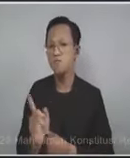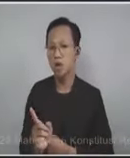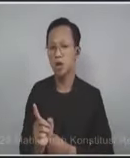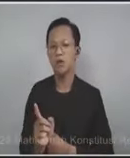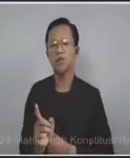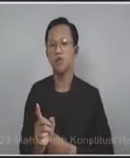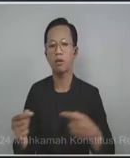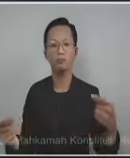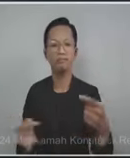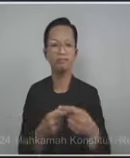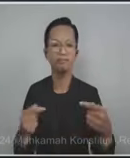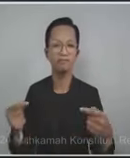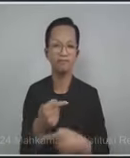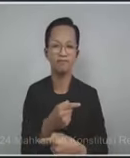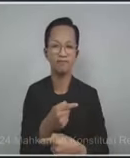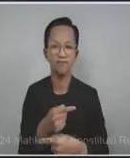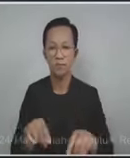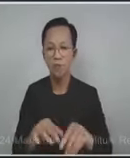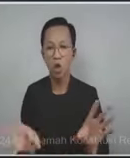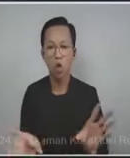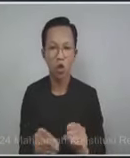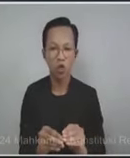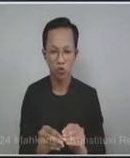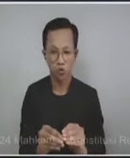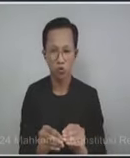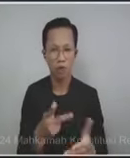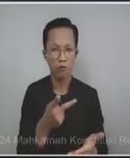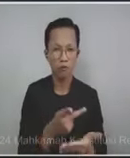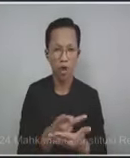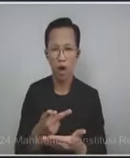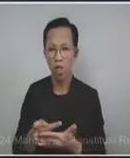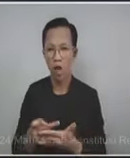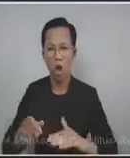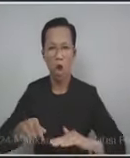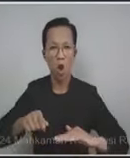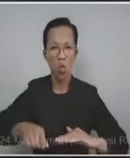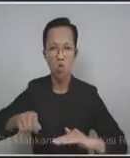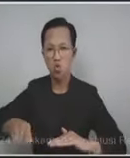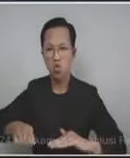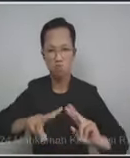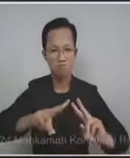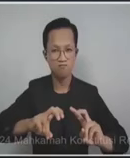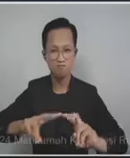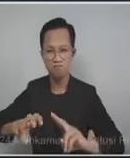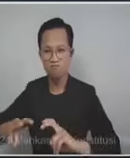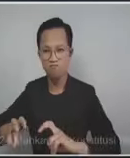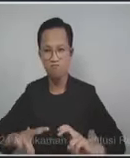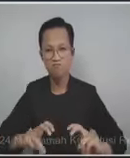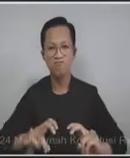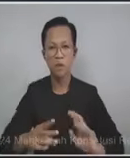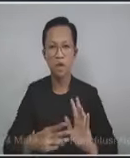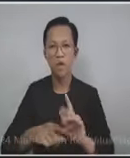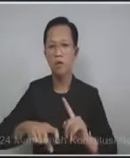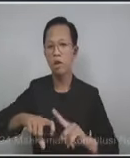relevansinya konklusi berdasarkan penilatas fakta dan hukum sebagaimana diuraikan di atas mahkamah